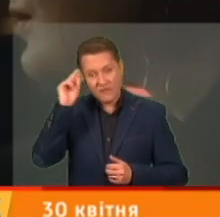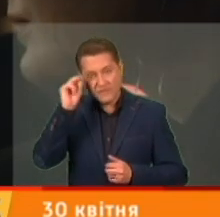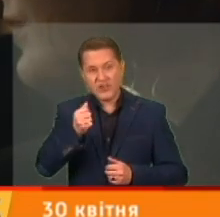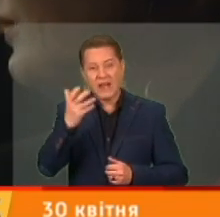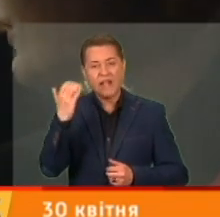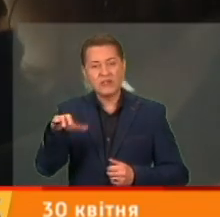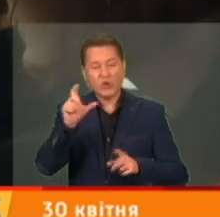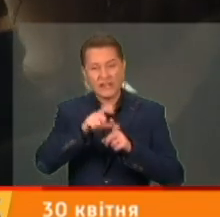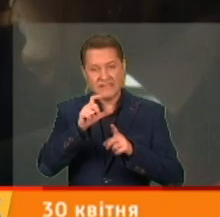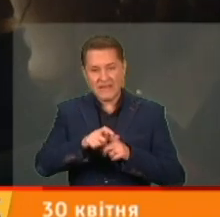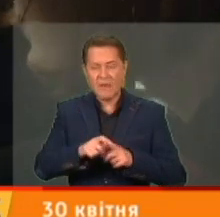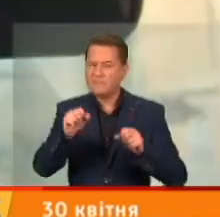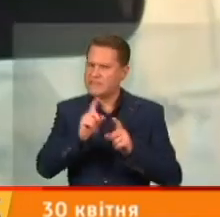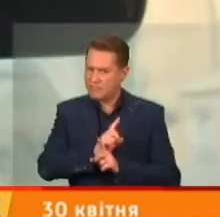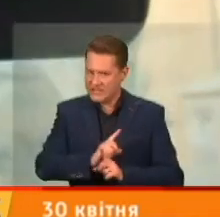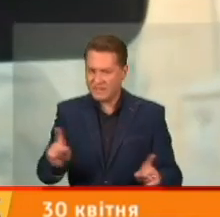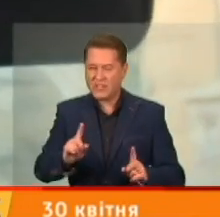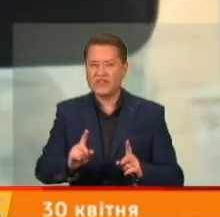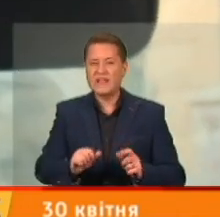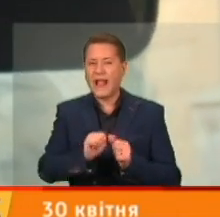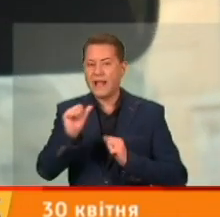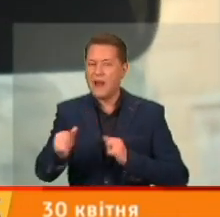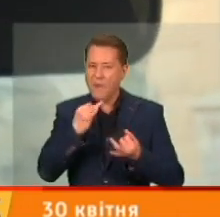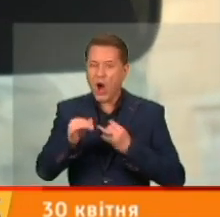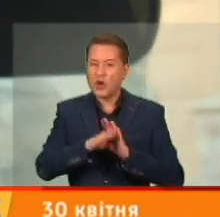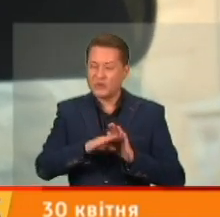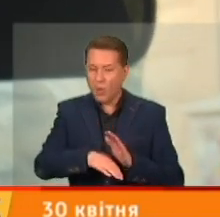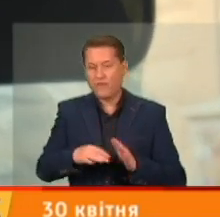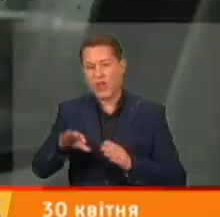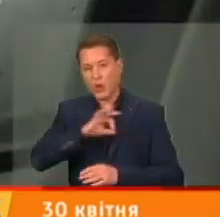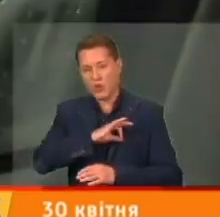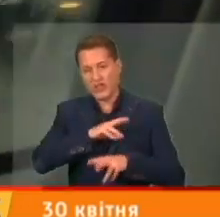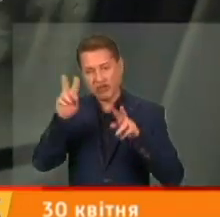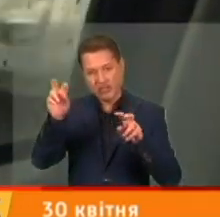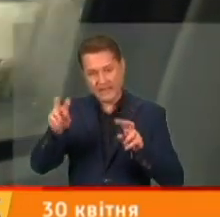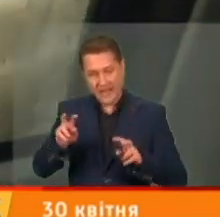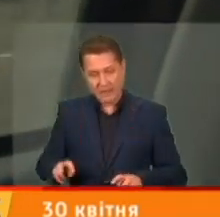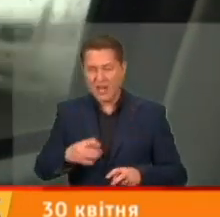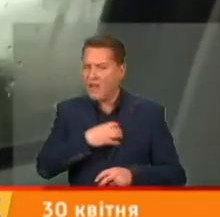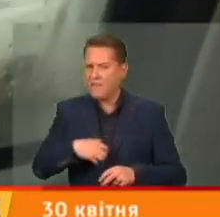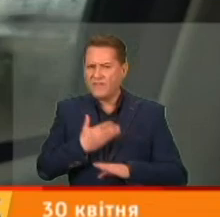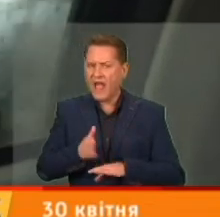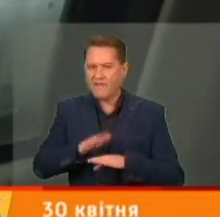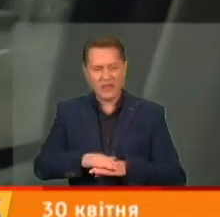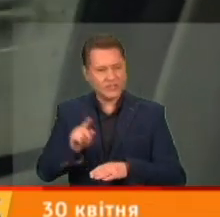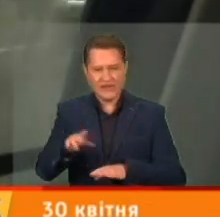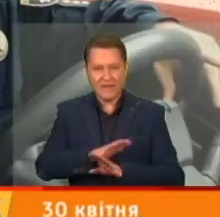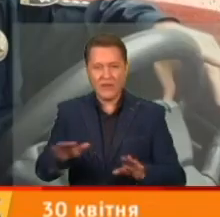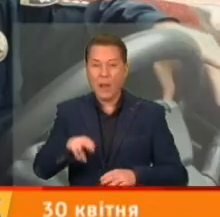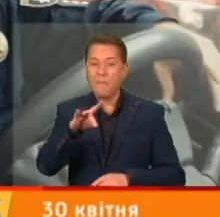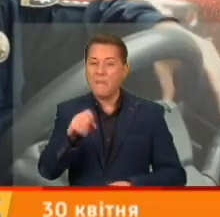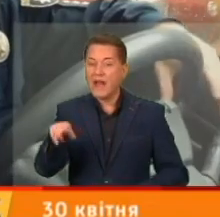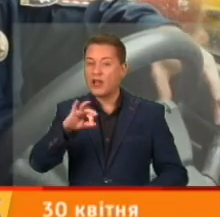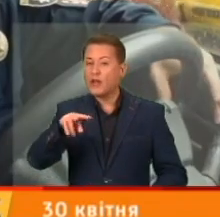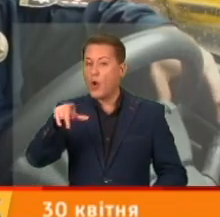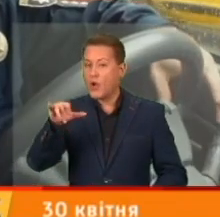сотень слів. Набір специфічний, окрім базових розмовних, юридичні терміни. Проте найважчі не вони. Предлоги.